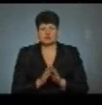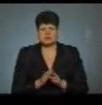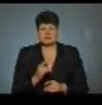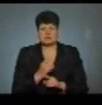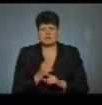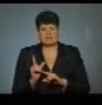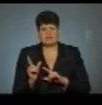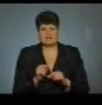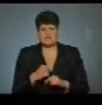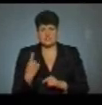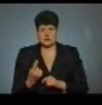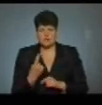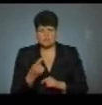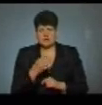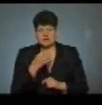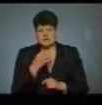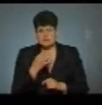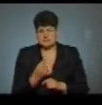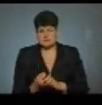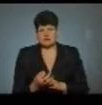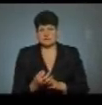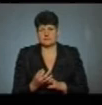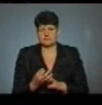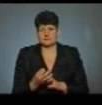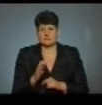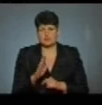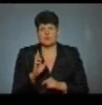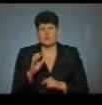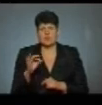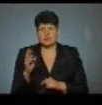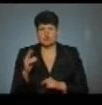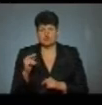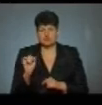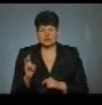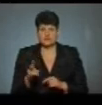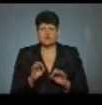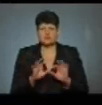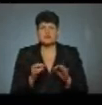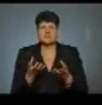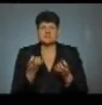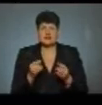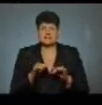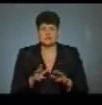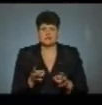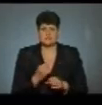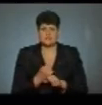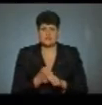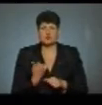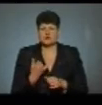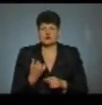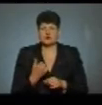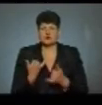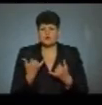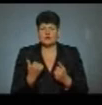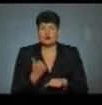повідомив начальник управління охорони здоров'я облдержадміністрації Володимир Богайчук. Він розповів, які ще заходи запровадять. Сьогодні основний меседж –